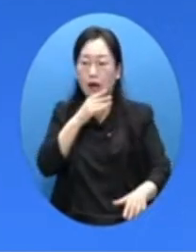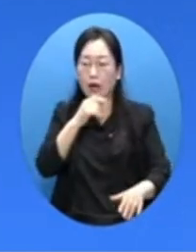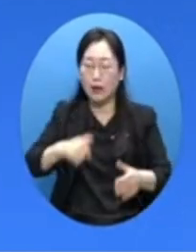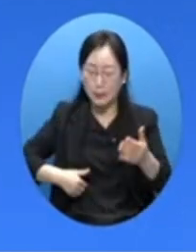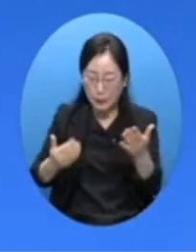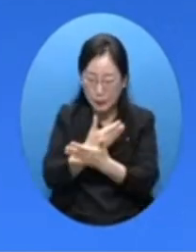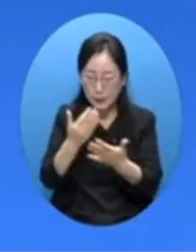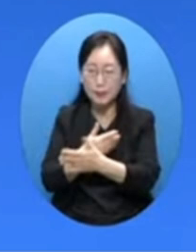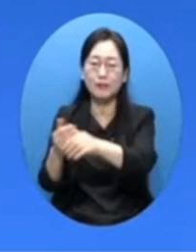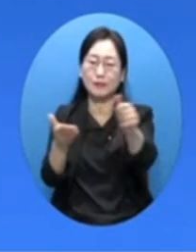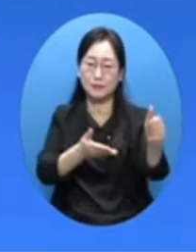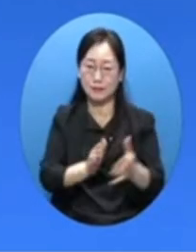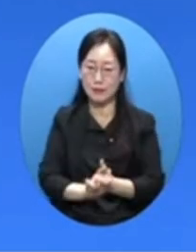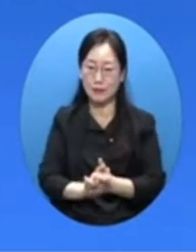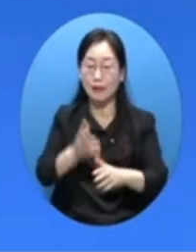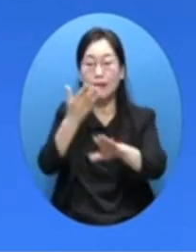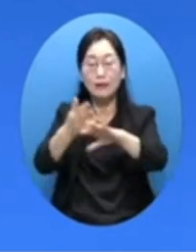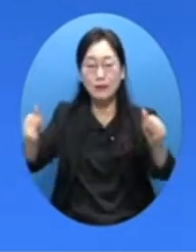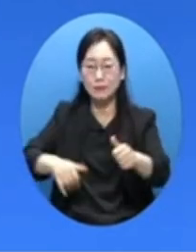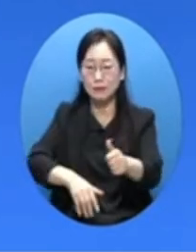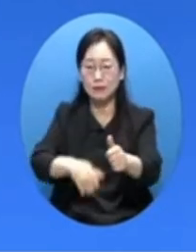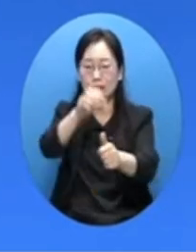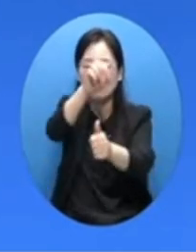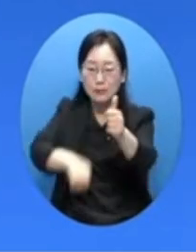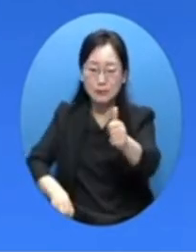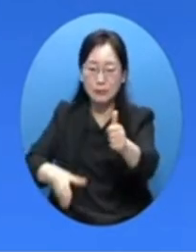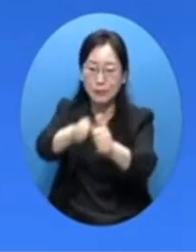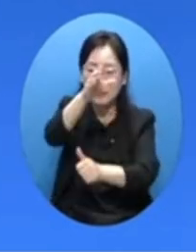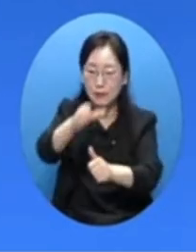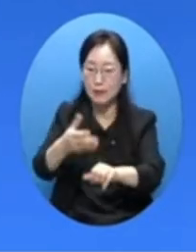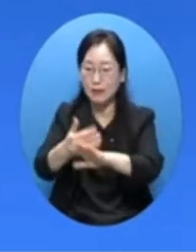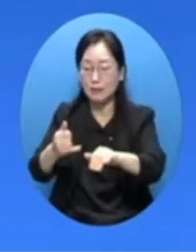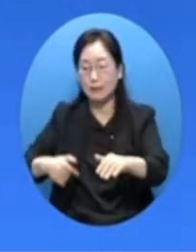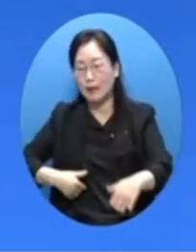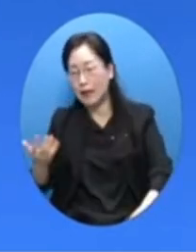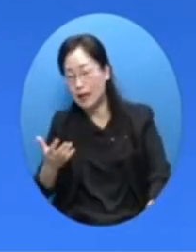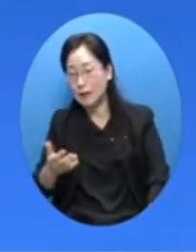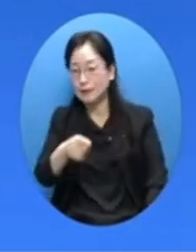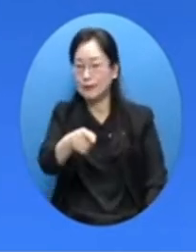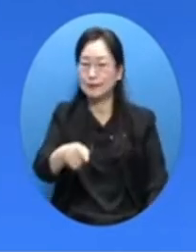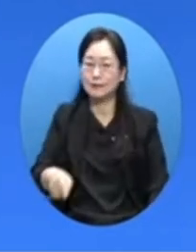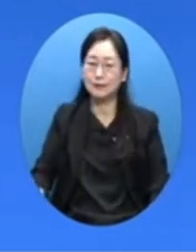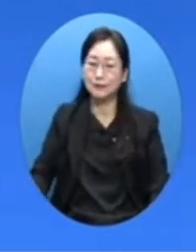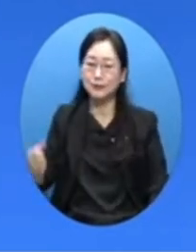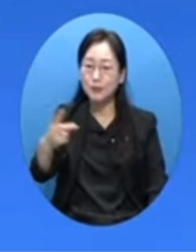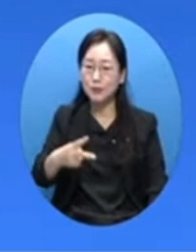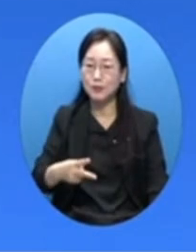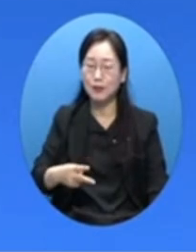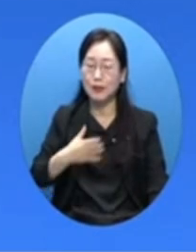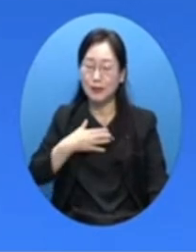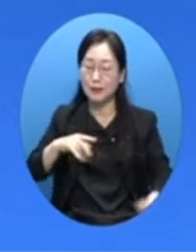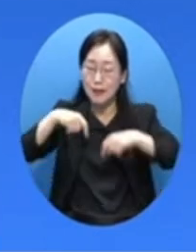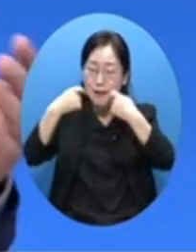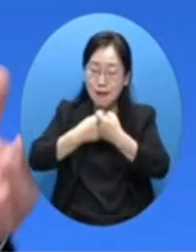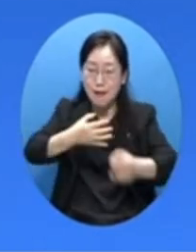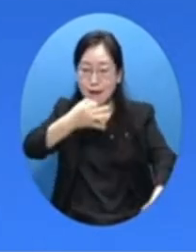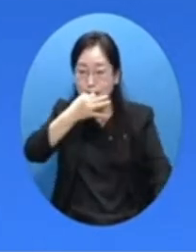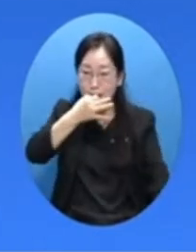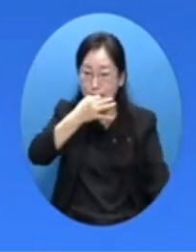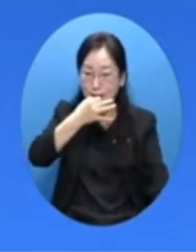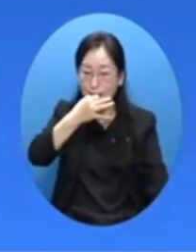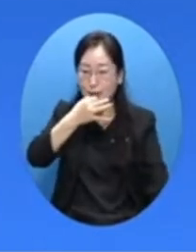되는 것입니다. 남을 헐뜯고 남이 잘 되는 걸 배합하고 그냥 나만 위해서 자기